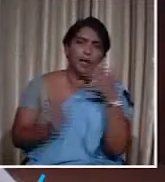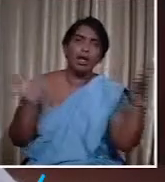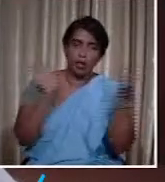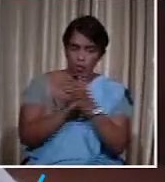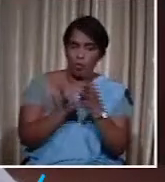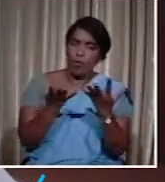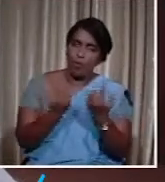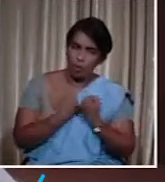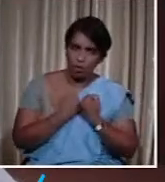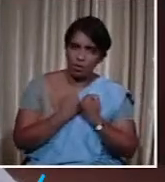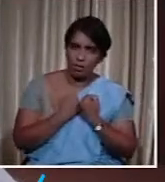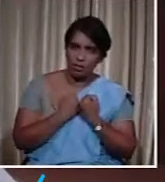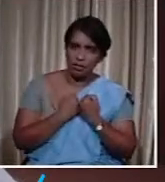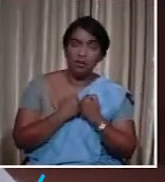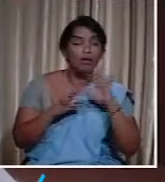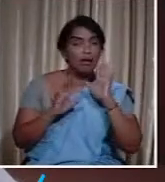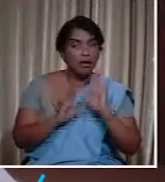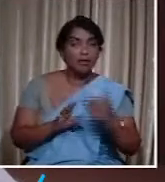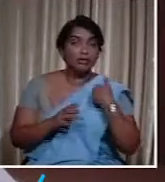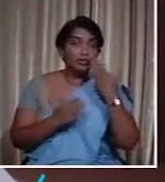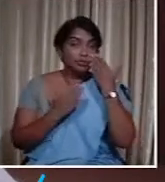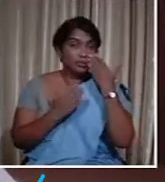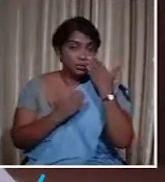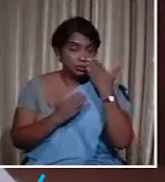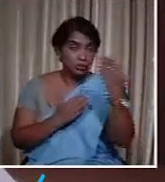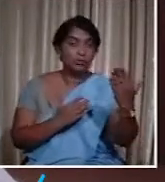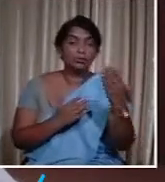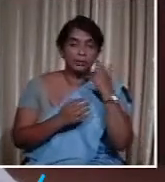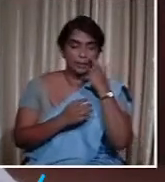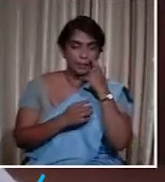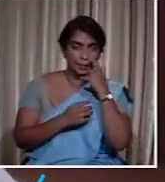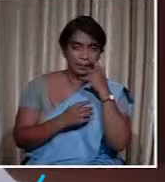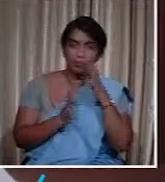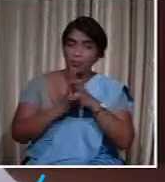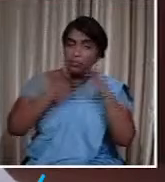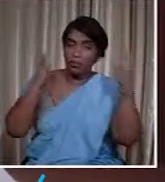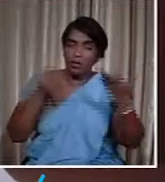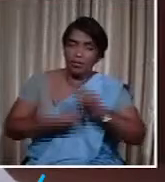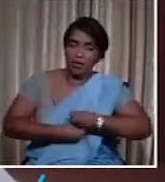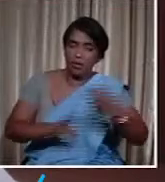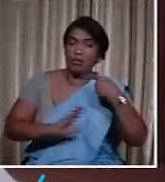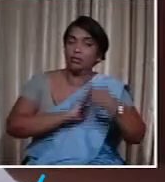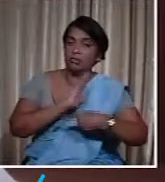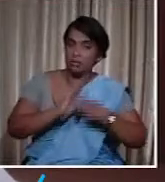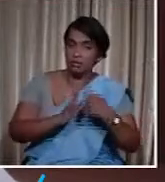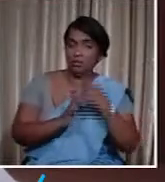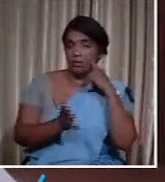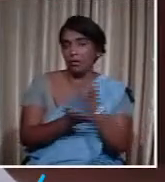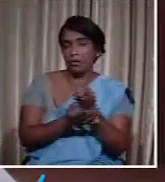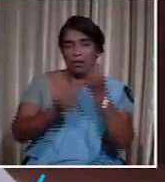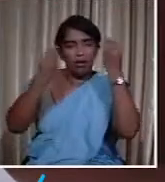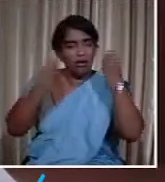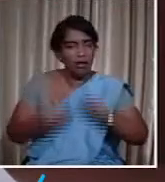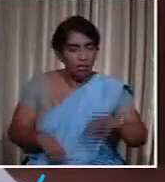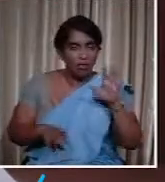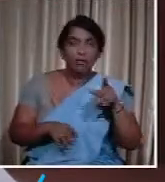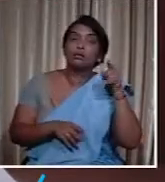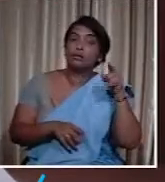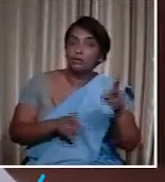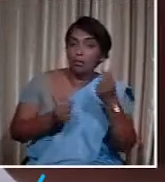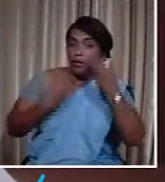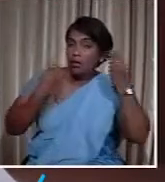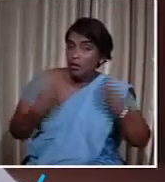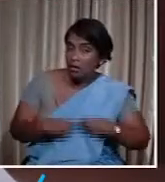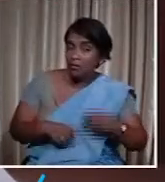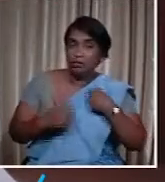අවශ්‍යයි. මොකද අපි ඇස් ඉදිරිපිට තිබෙන්නේ විශාල විනාශයක් නම් විශාල ආර්ථික කඩාවැටීමක් නම් ඒ ආර්ථික